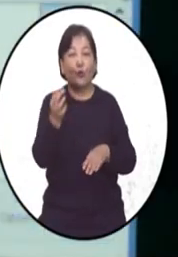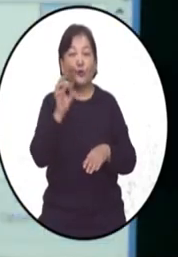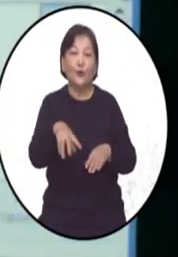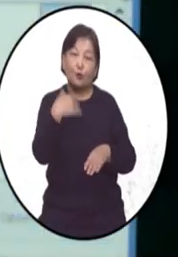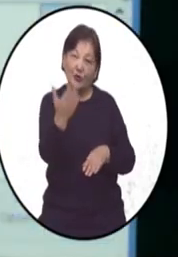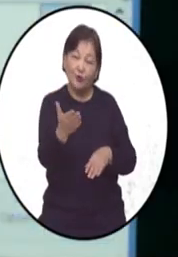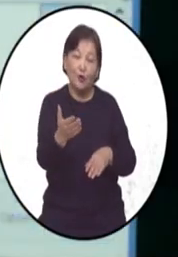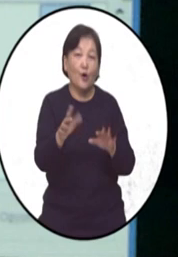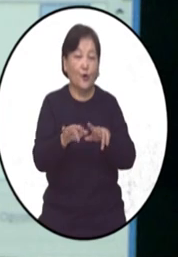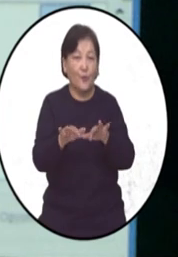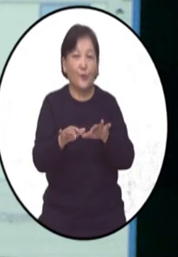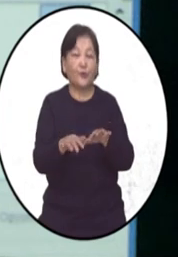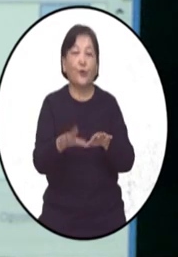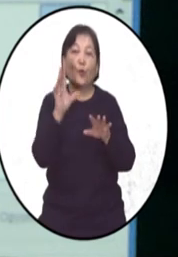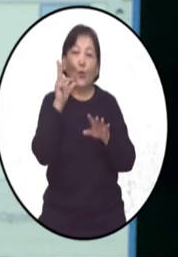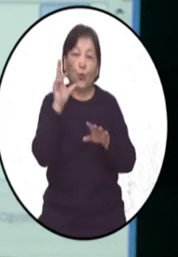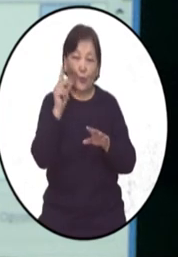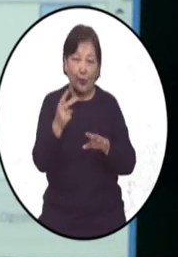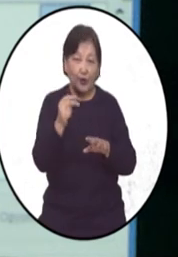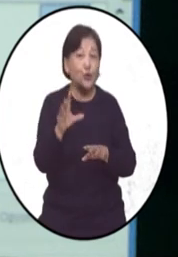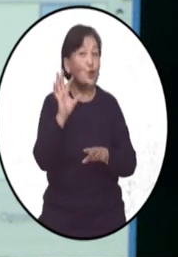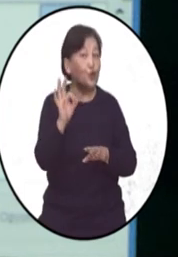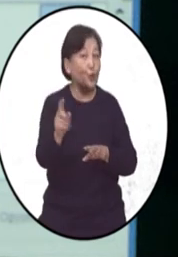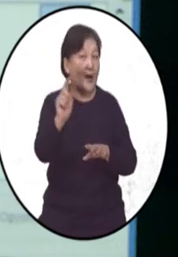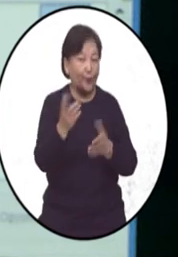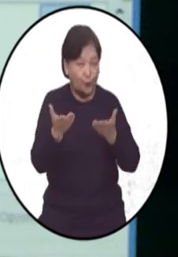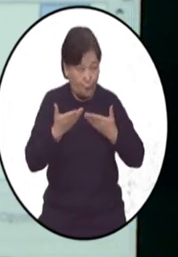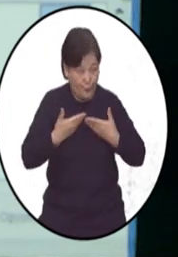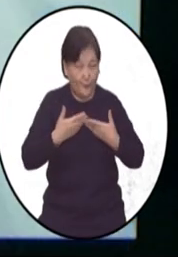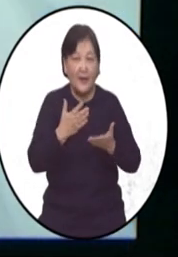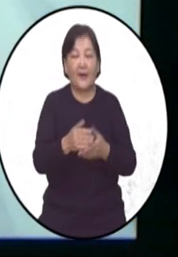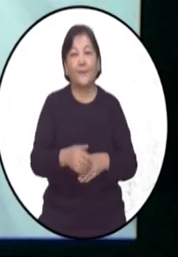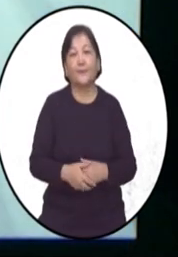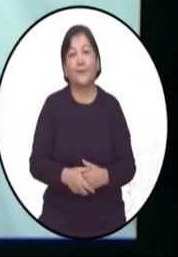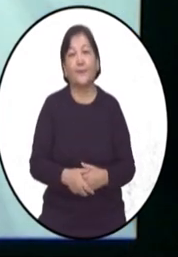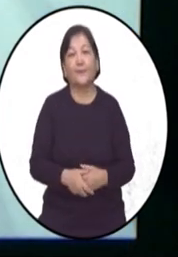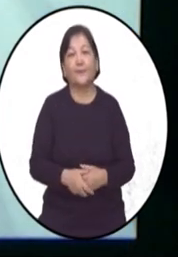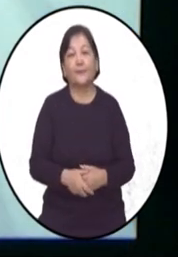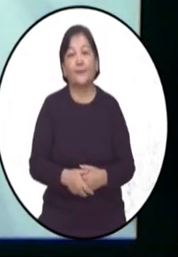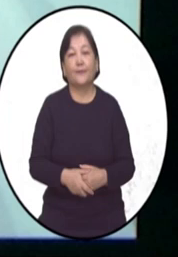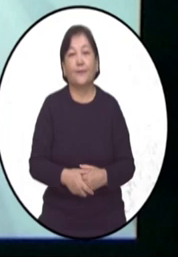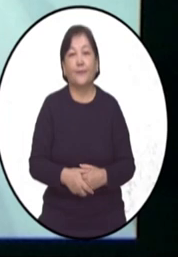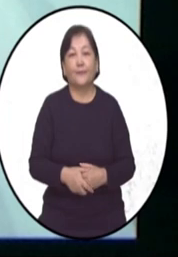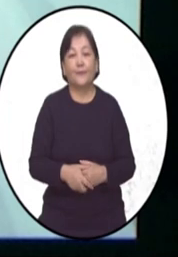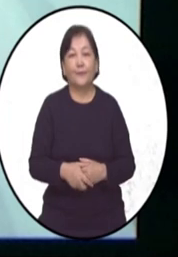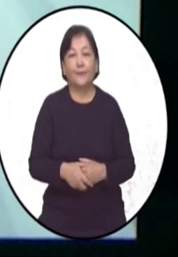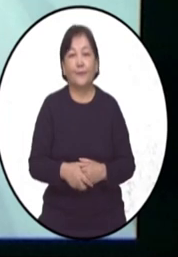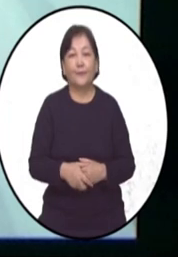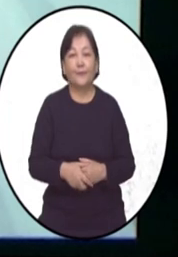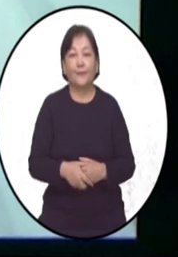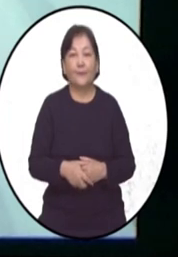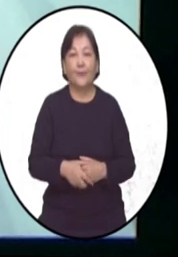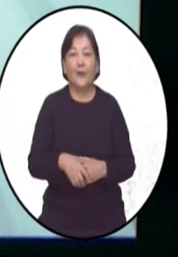зөв хариуг маш богино хугацаанд тооцоож гаргаж ирч чаддаг юм давуу талтай байна. За. За